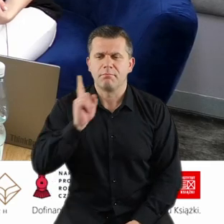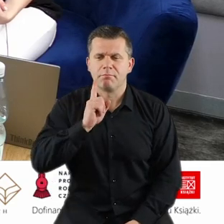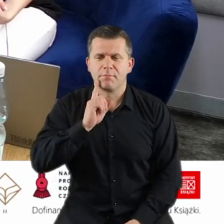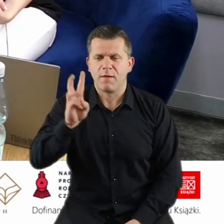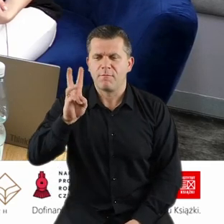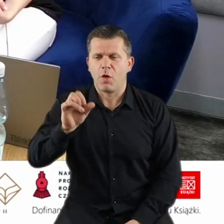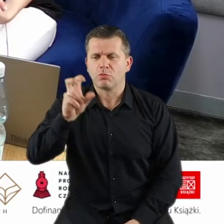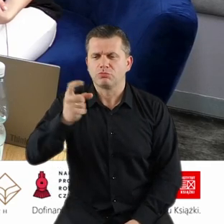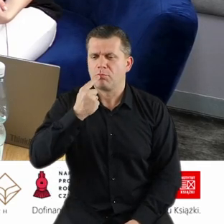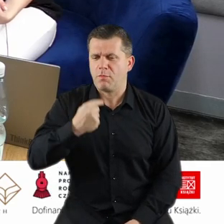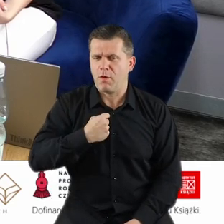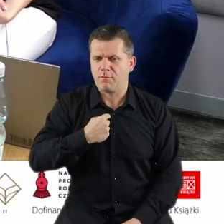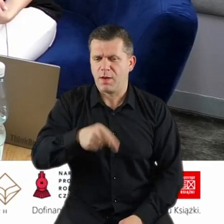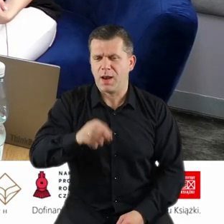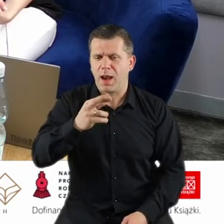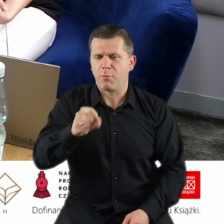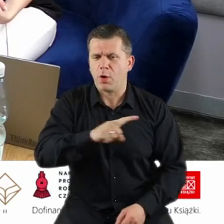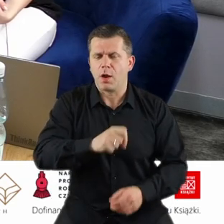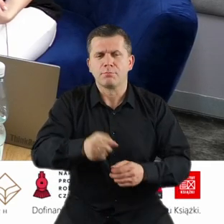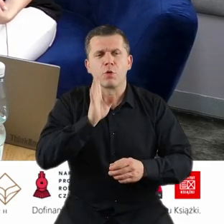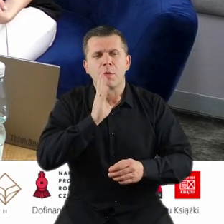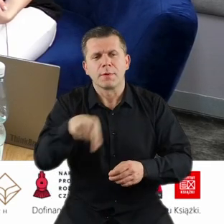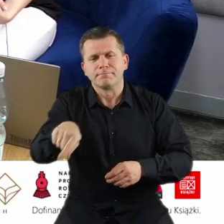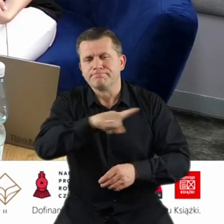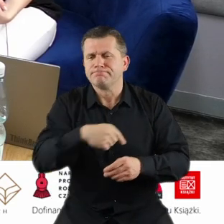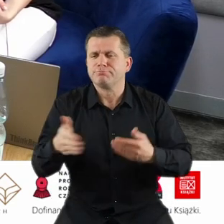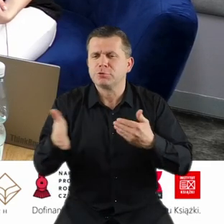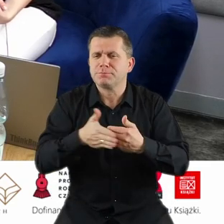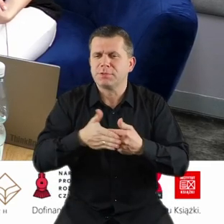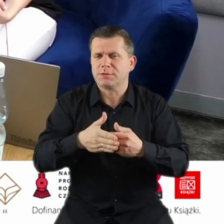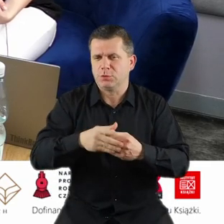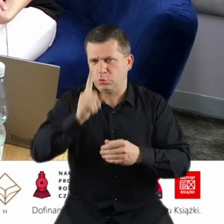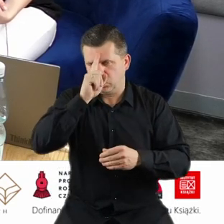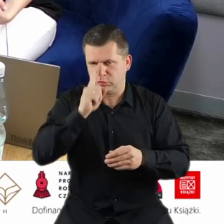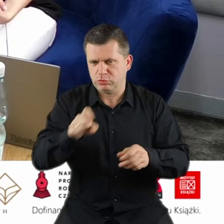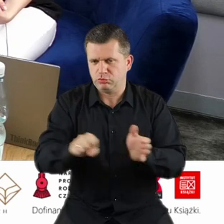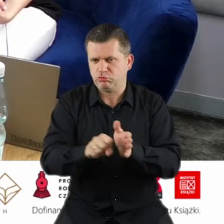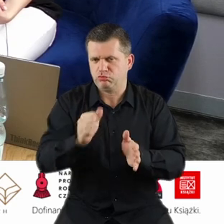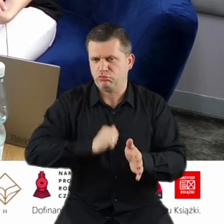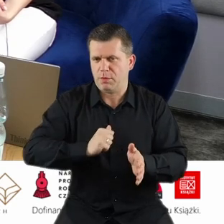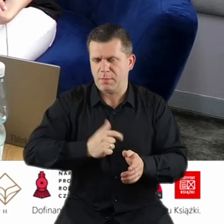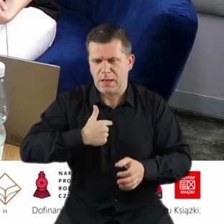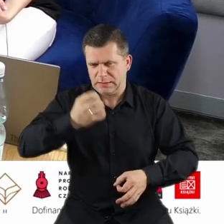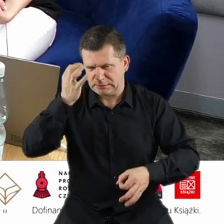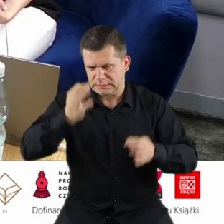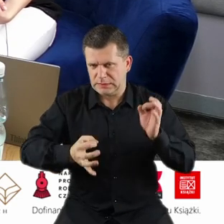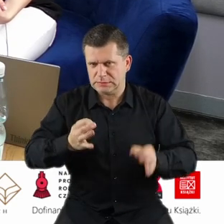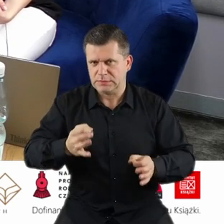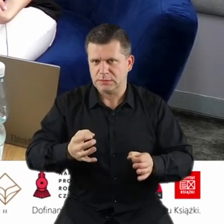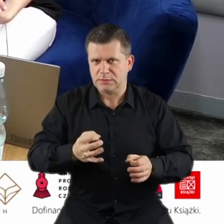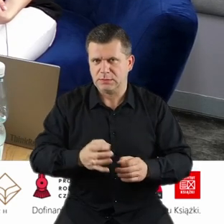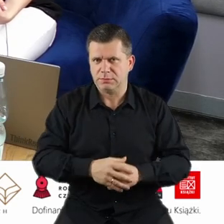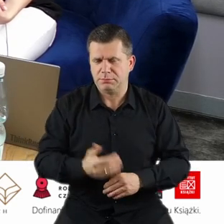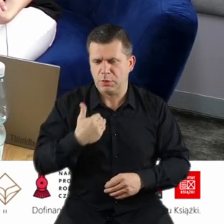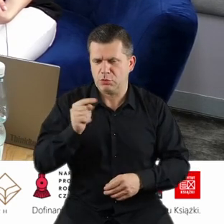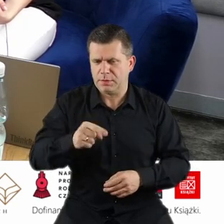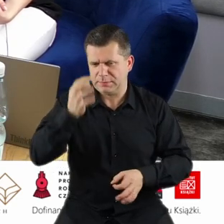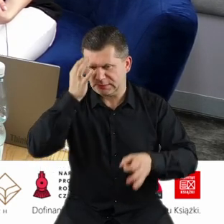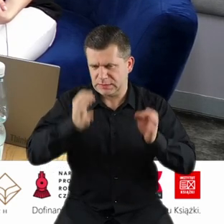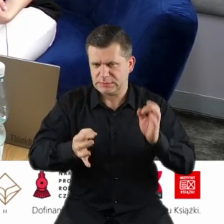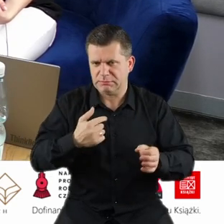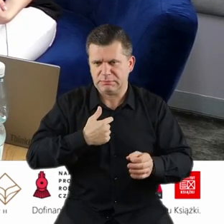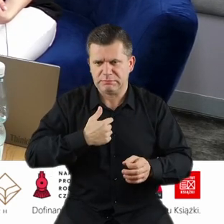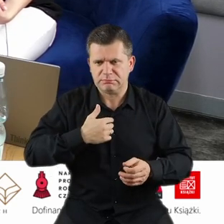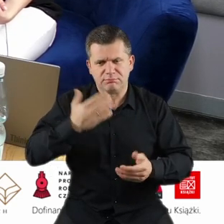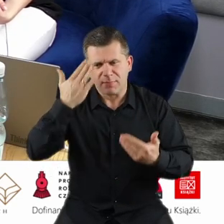powiedział, że reportaż to jest taki gatunek, który zbliża ludzi, nawet obcych, do siebie. I faktycznie, jak zacząłem się na tym